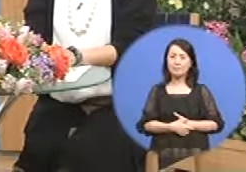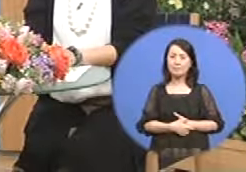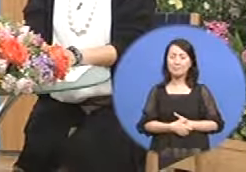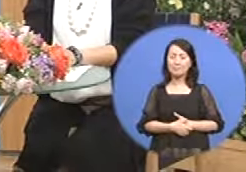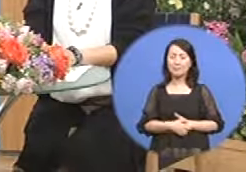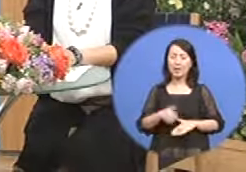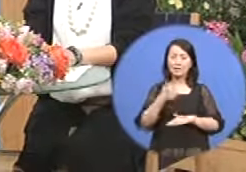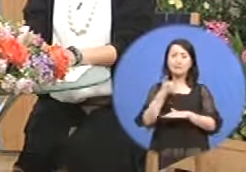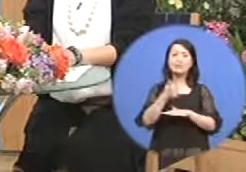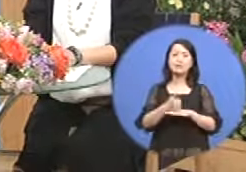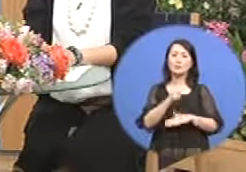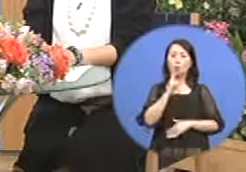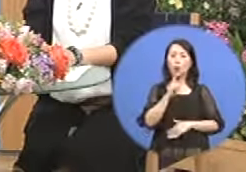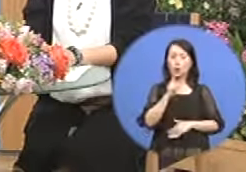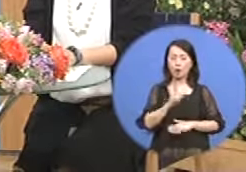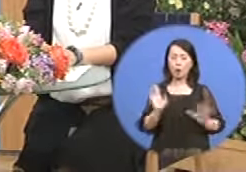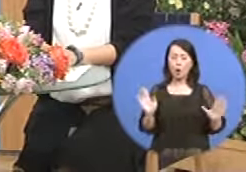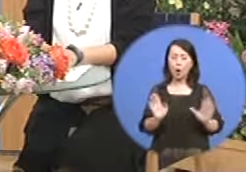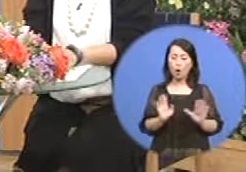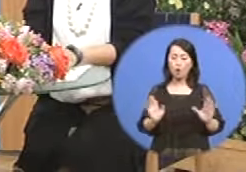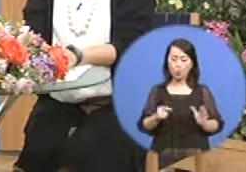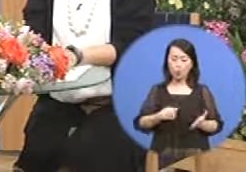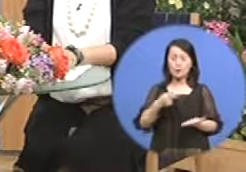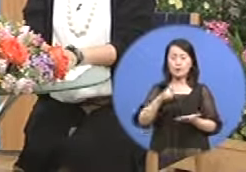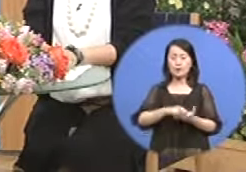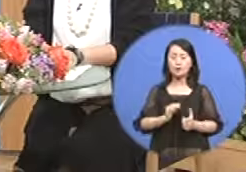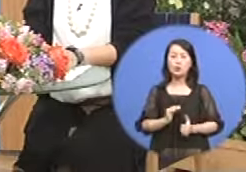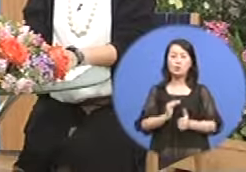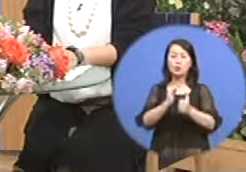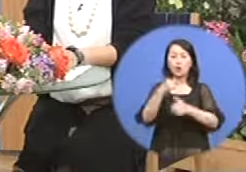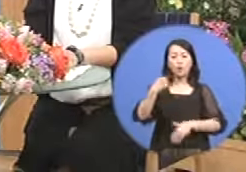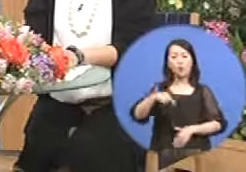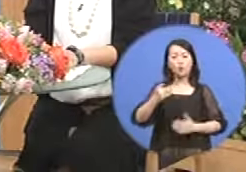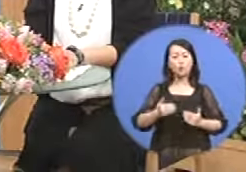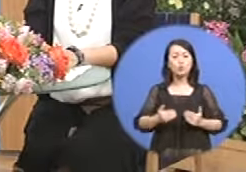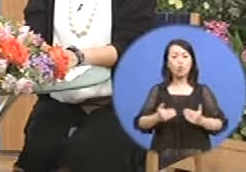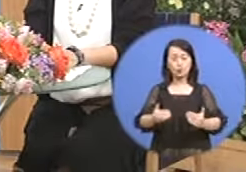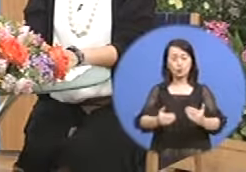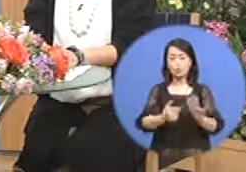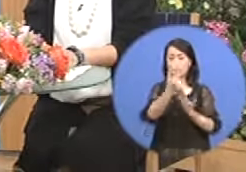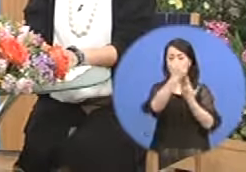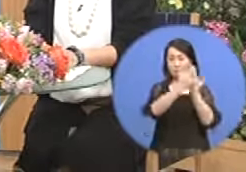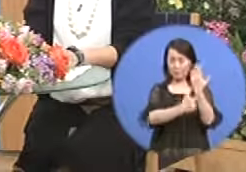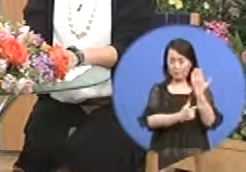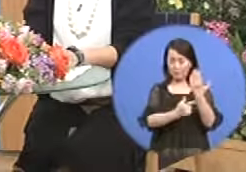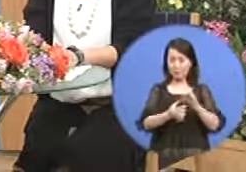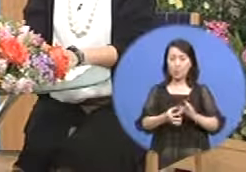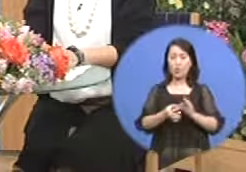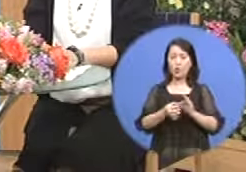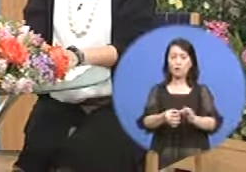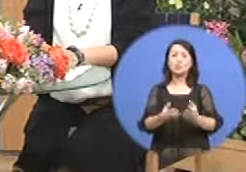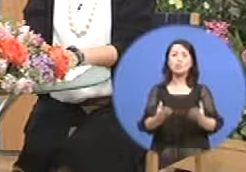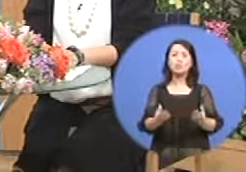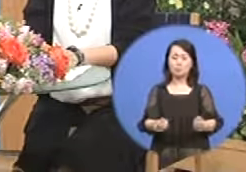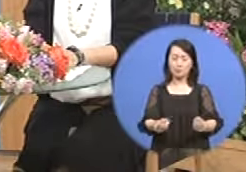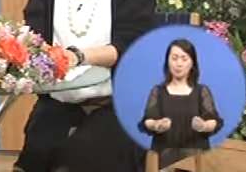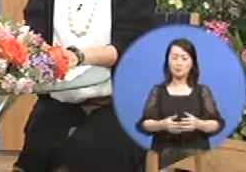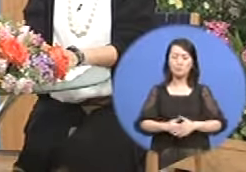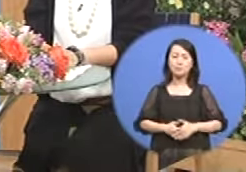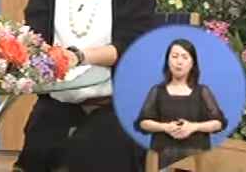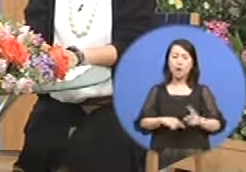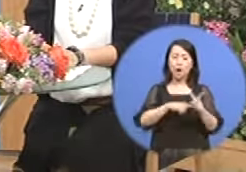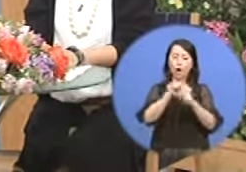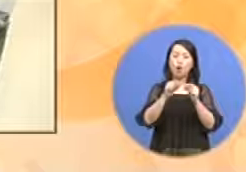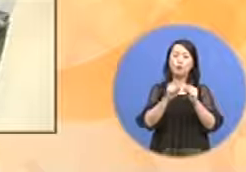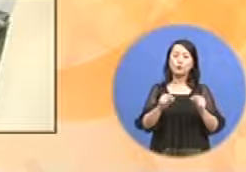以上、知事と語る子どもの自立を育む教育の推進をテーマにお送りしました。それでは今週のプレゼント